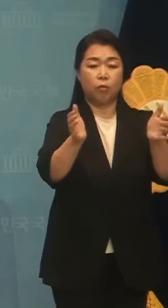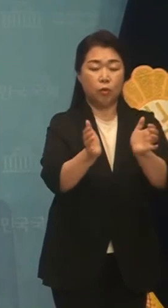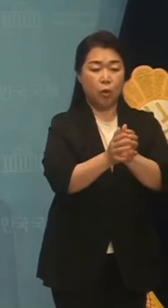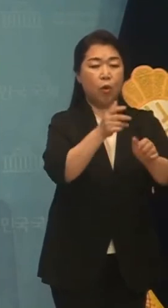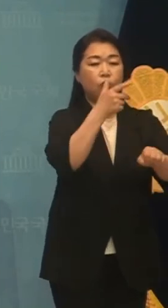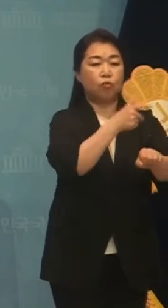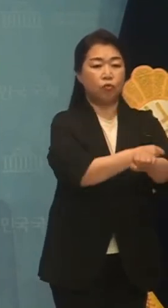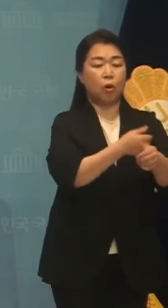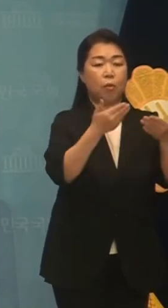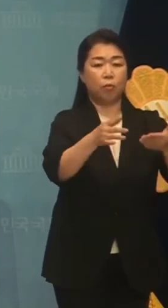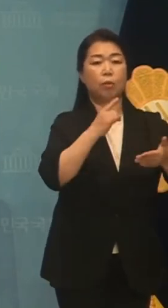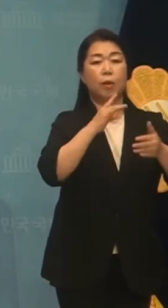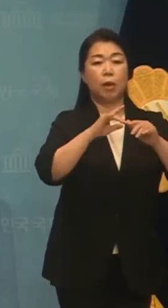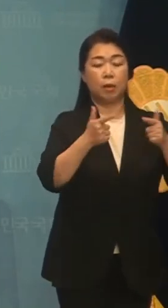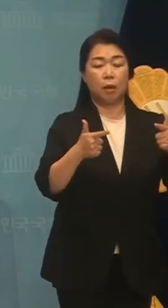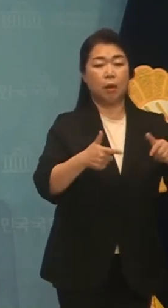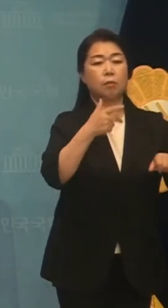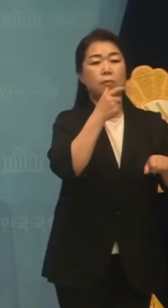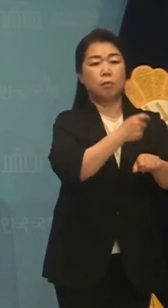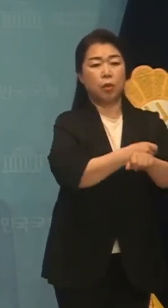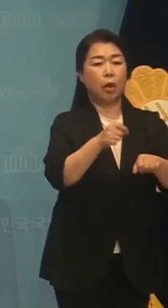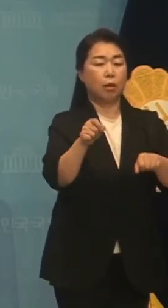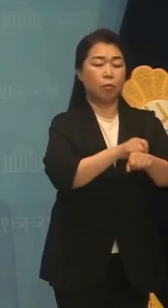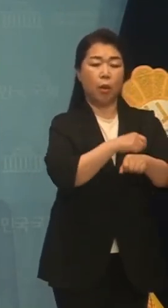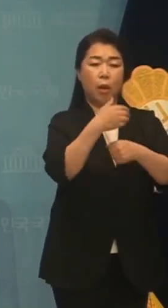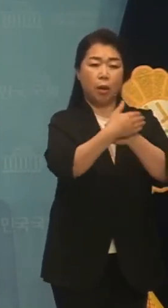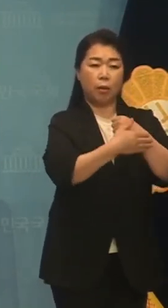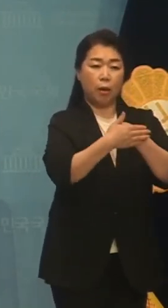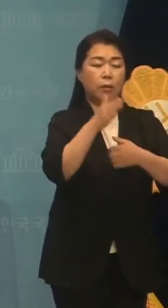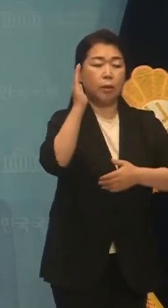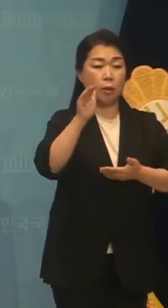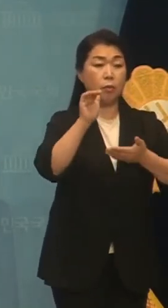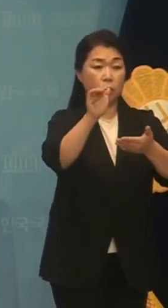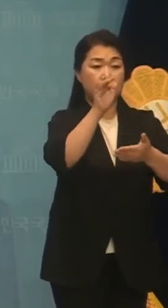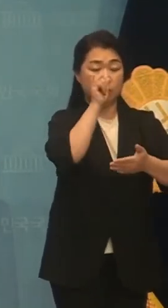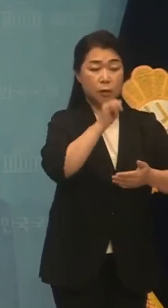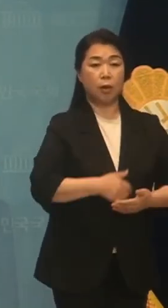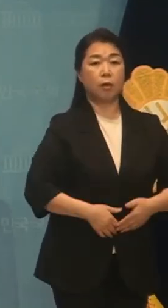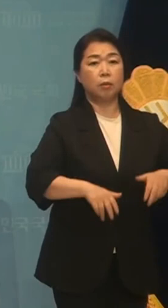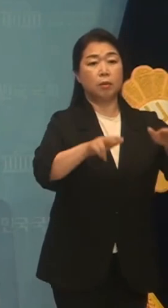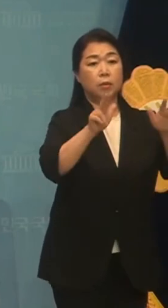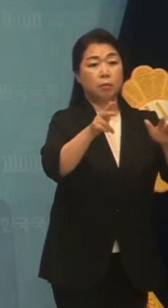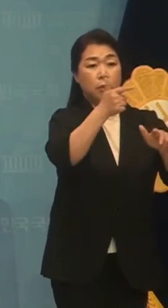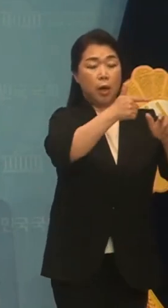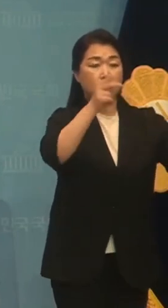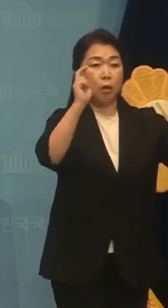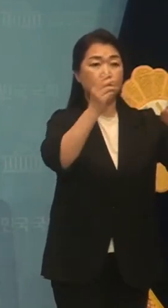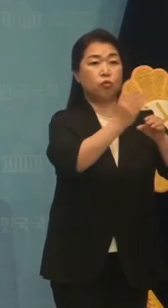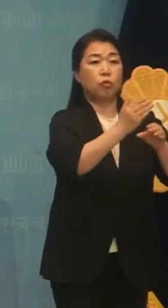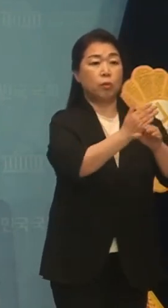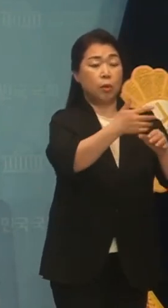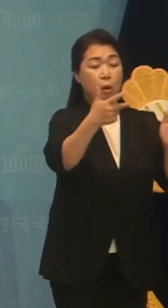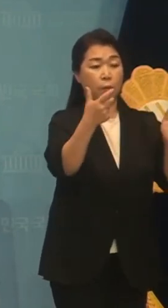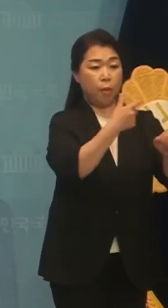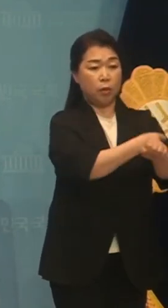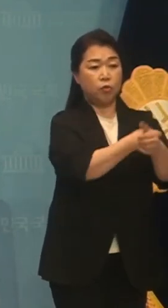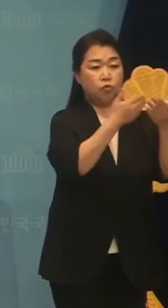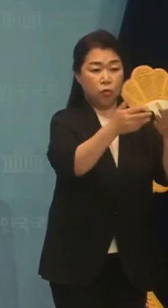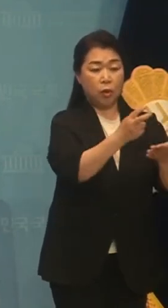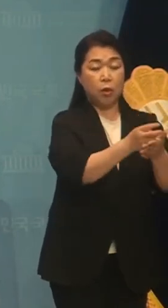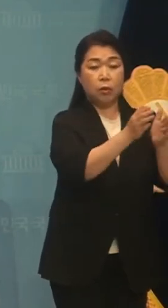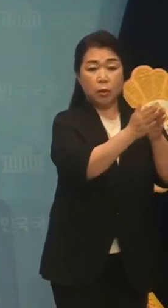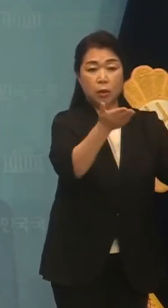접종 인센티브 검토도 촉구하셨습니다. 현재는 대기업을 중심으로 백신 휴가 제도를 시행하고